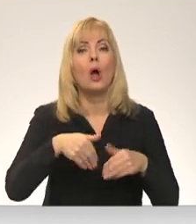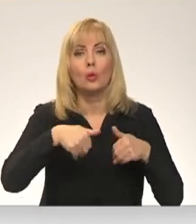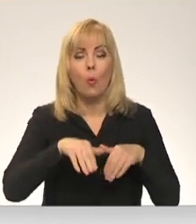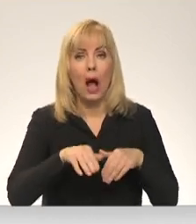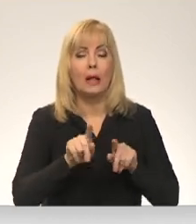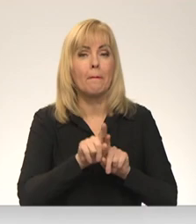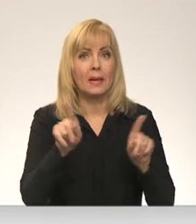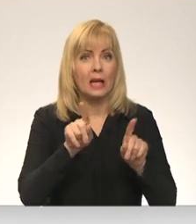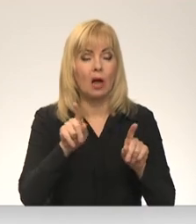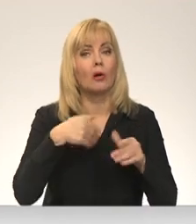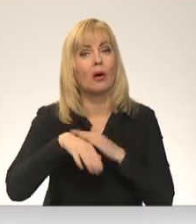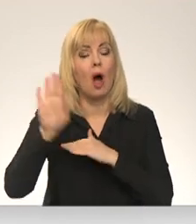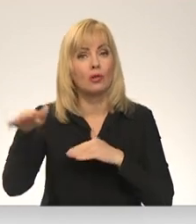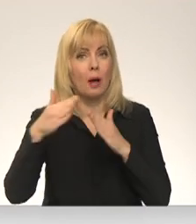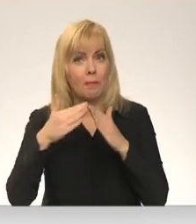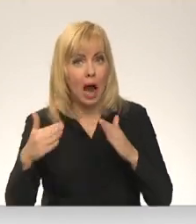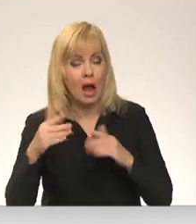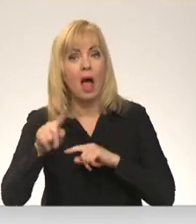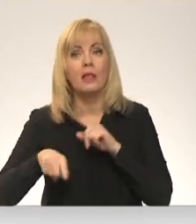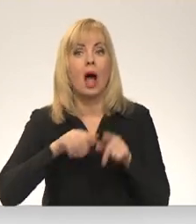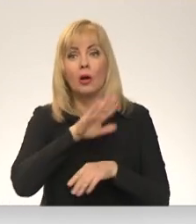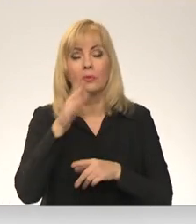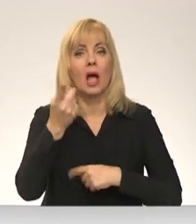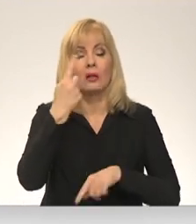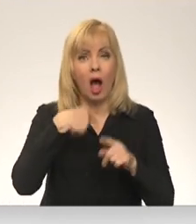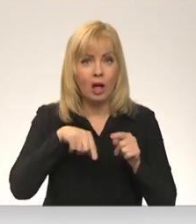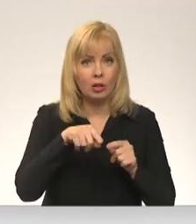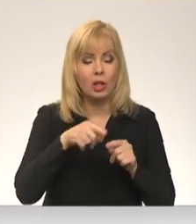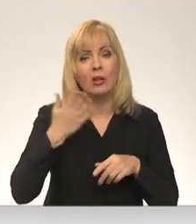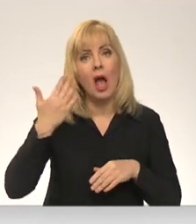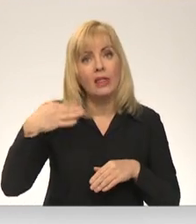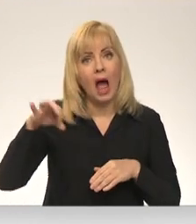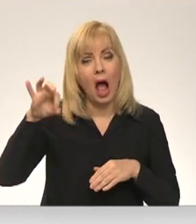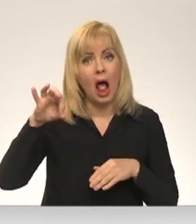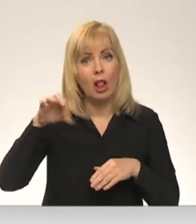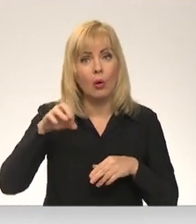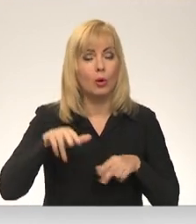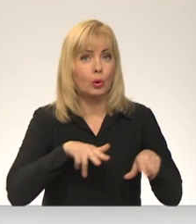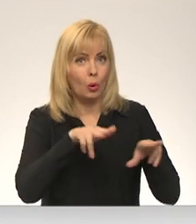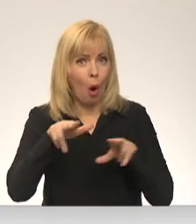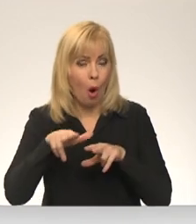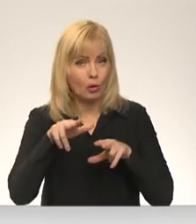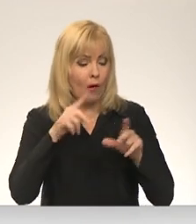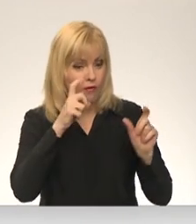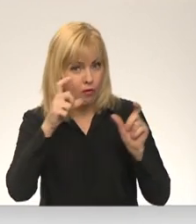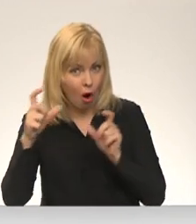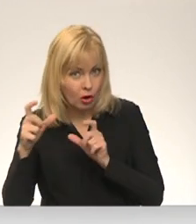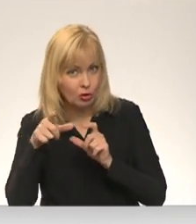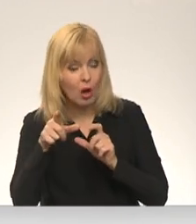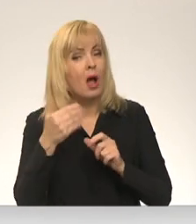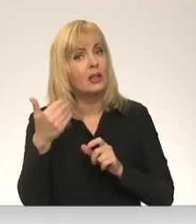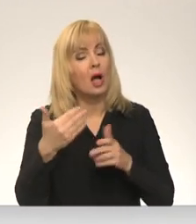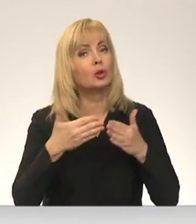un devās mājup. Bet Eva Fritsberga nākamajā dienā atgriezās un kopā ar dēlu drona kadros ieraudzīja, ka patiesībā tas ir kuģa